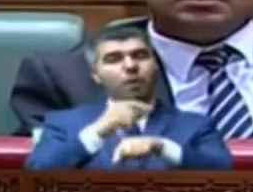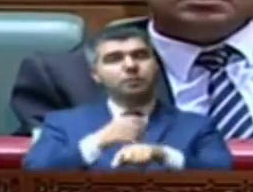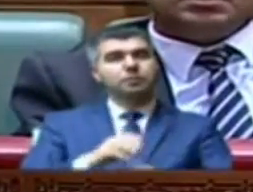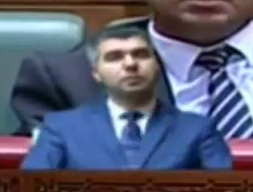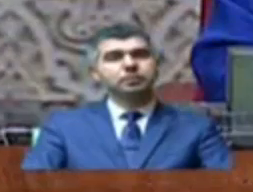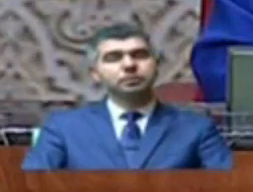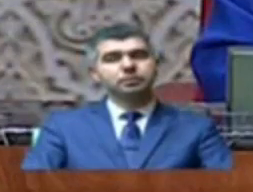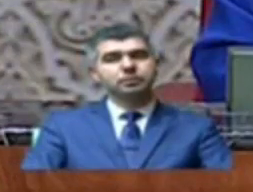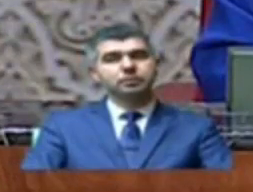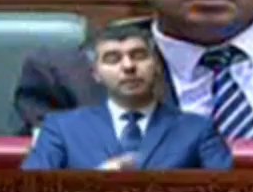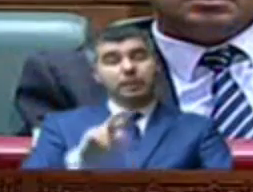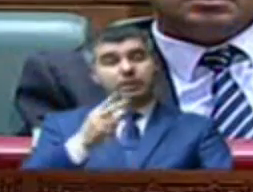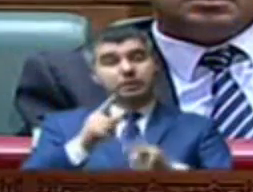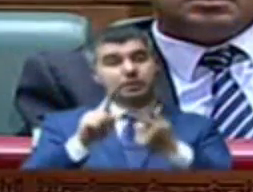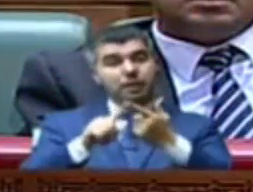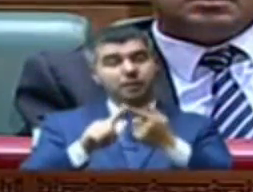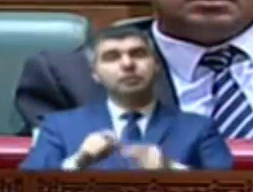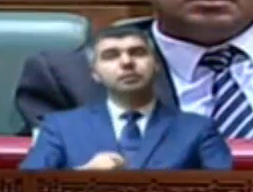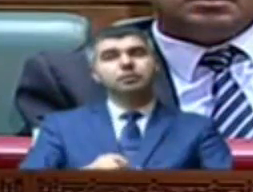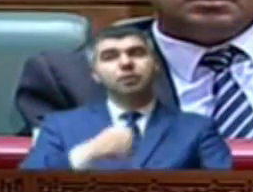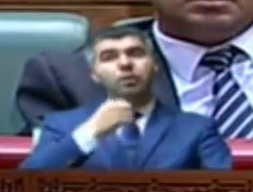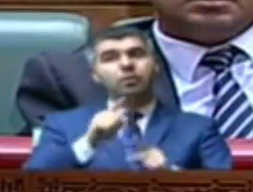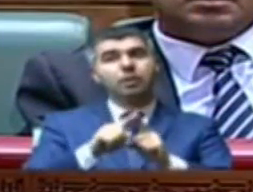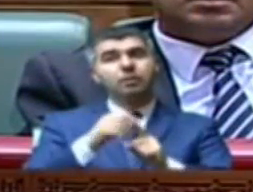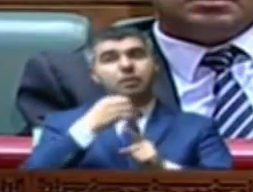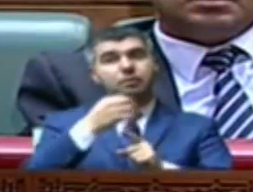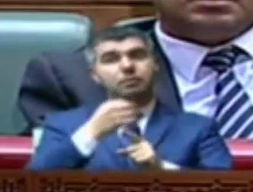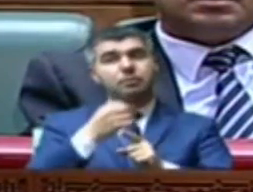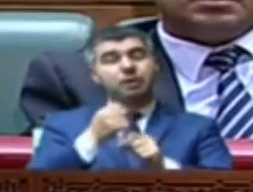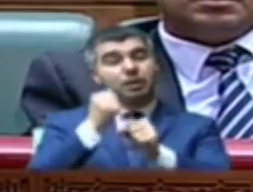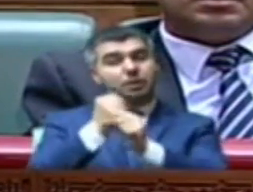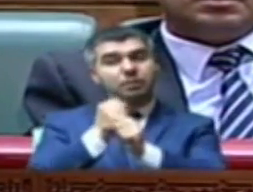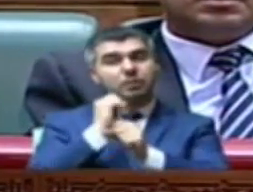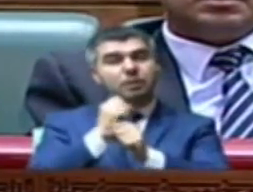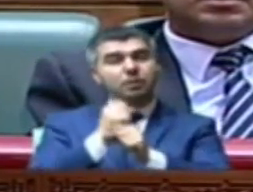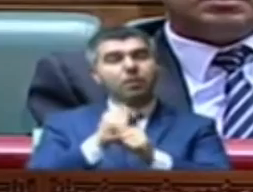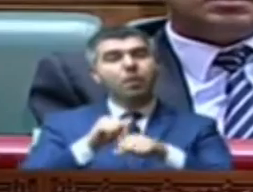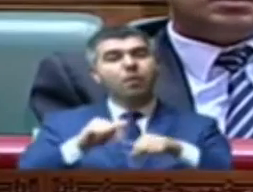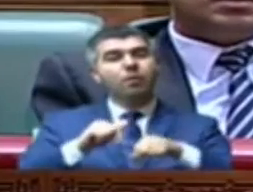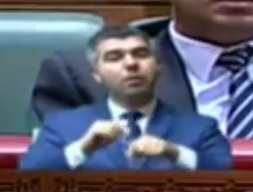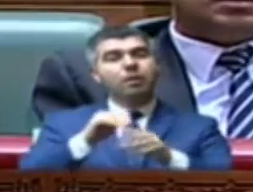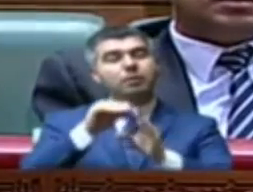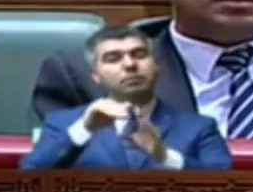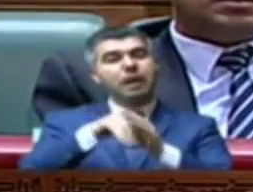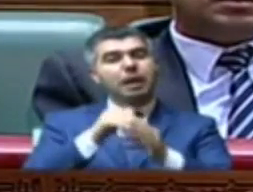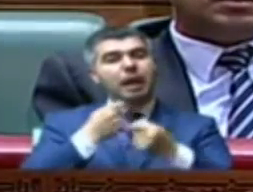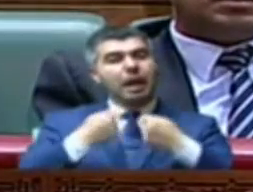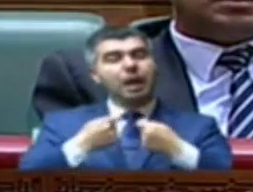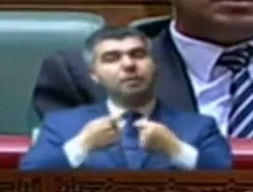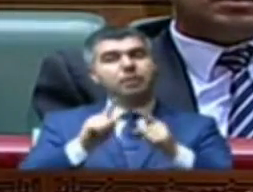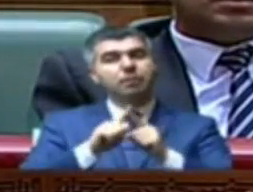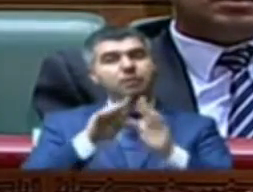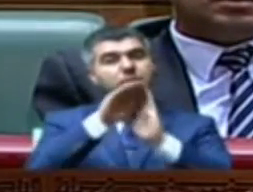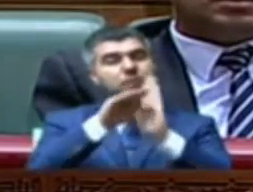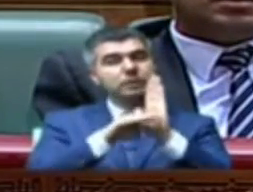بالاعتبار. ثانيا السيدة الرئيسة، أنا كنتوجه لك، أن هذا الدور ديالك في تسيير الجلسة، راه كاين نظام داخلي